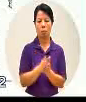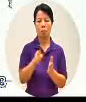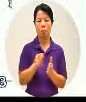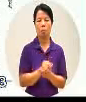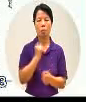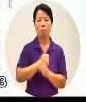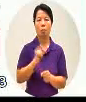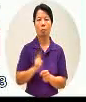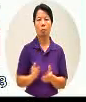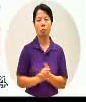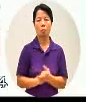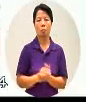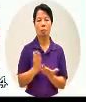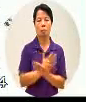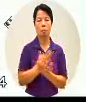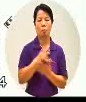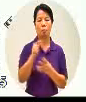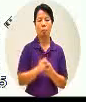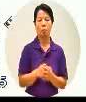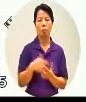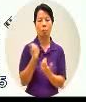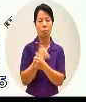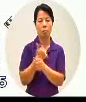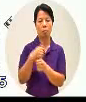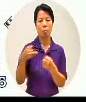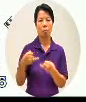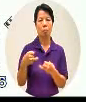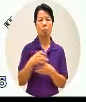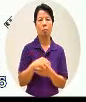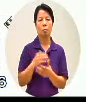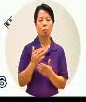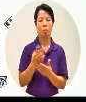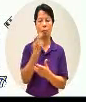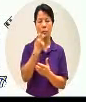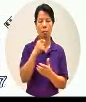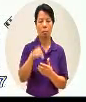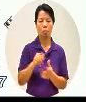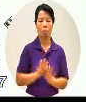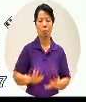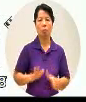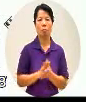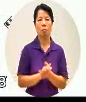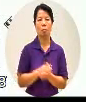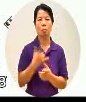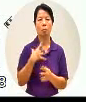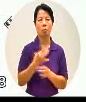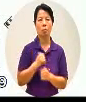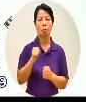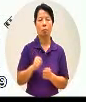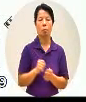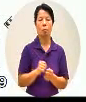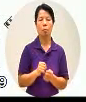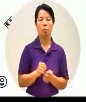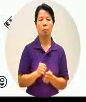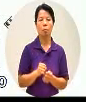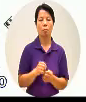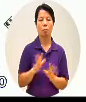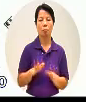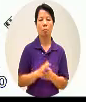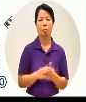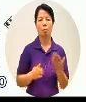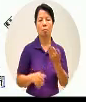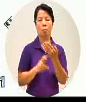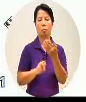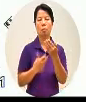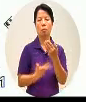要做什么？评鉴、考核。今天。哦，这个日期比较没那么清楚了、啊。比如说今天9月